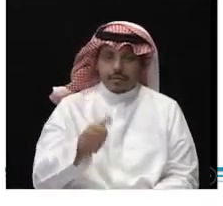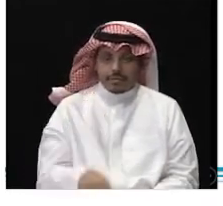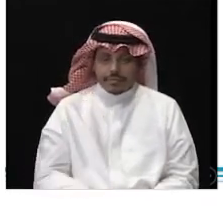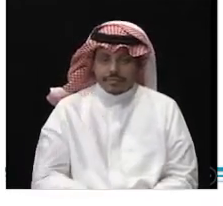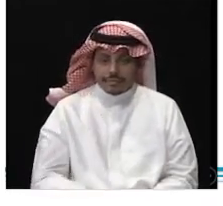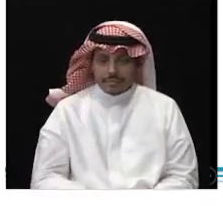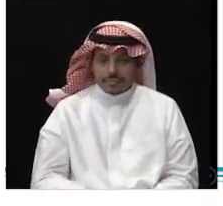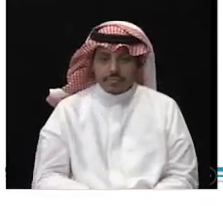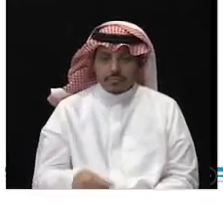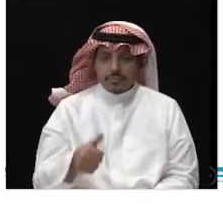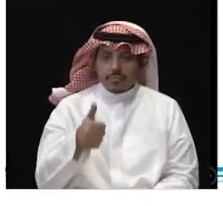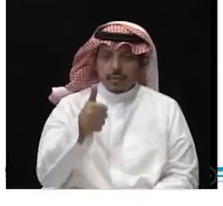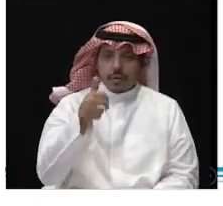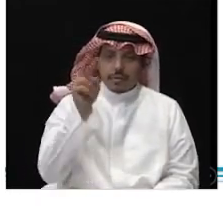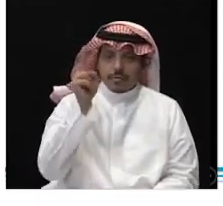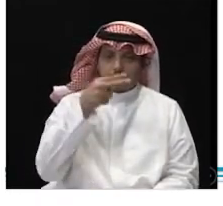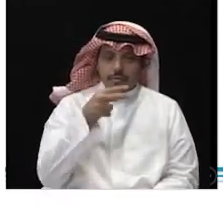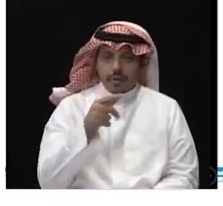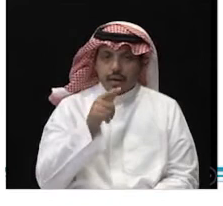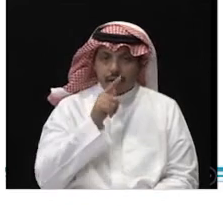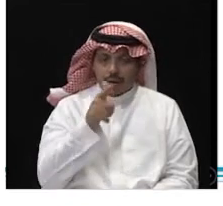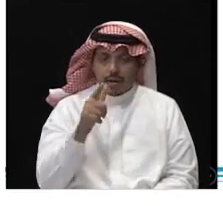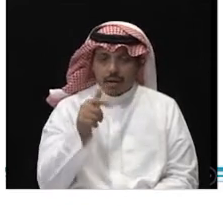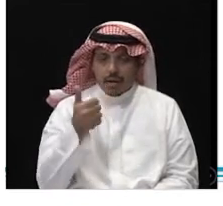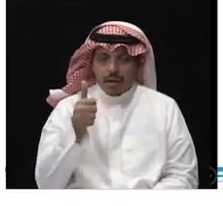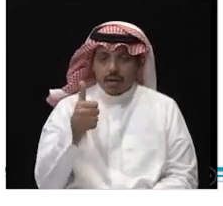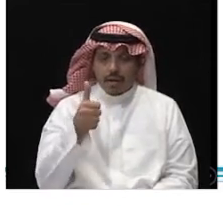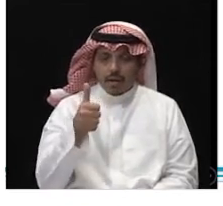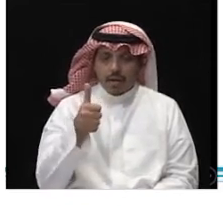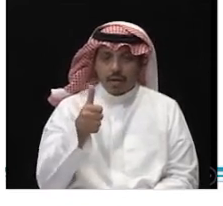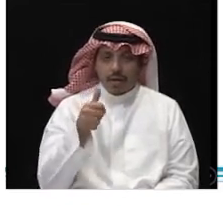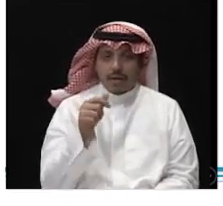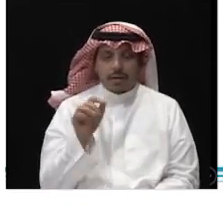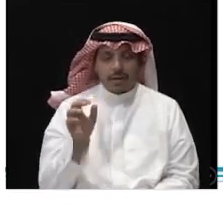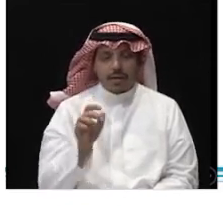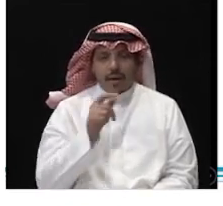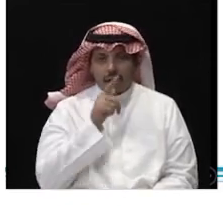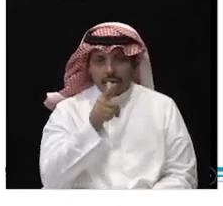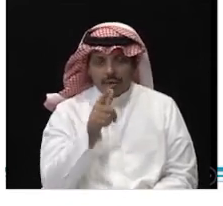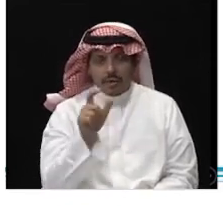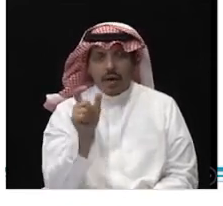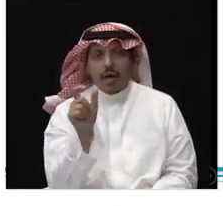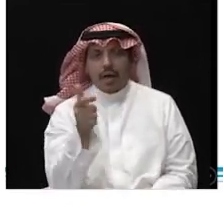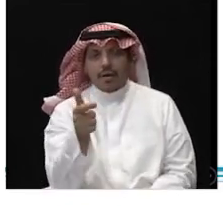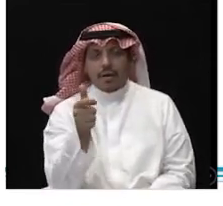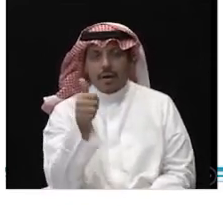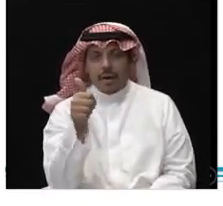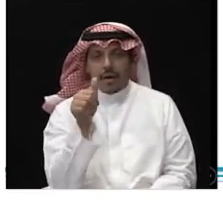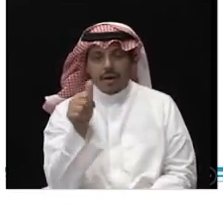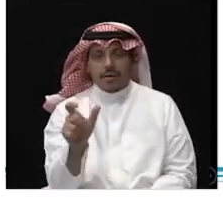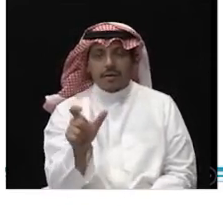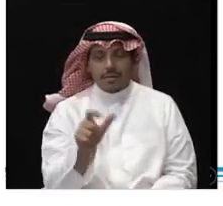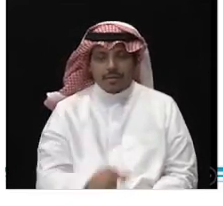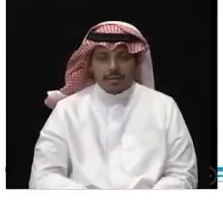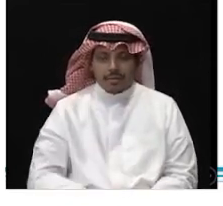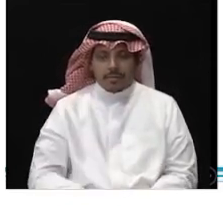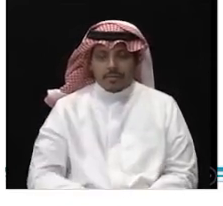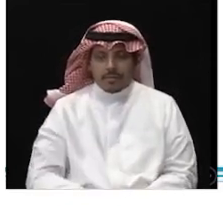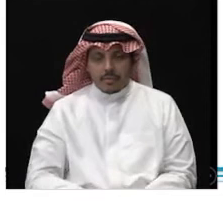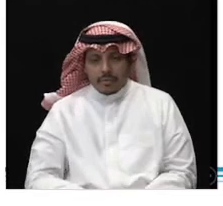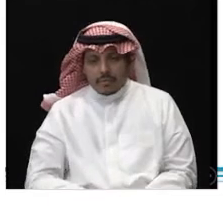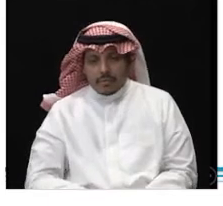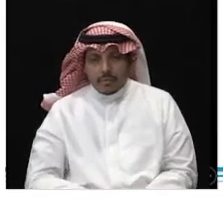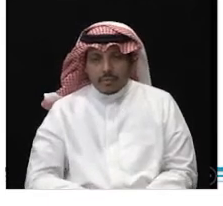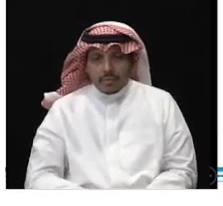أما إن كان عليها فتحتان فنقول أن، آ أن. رددوا معي، آ